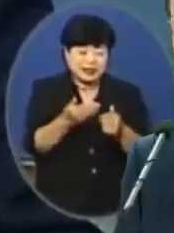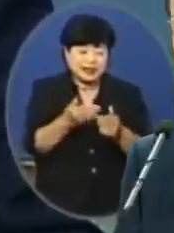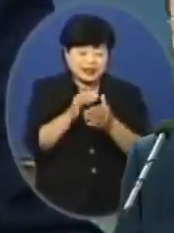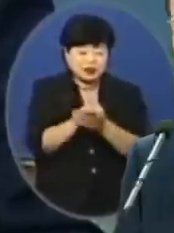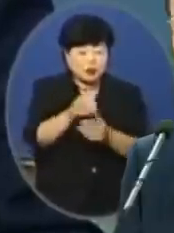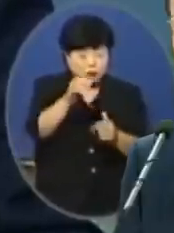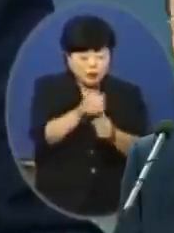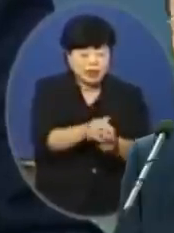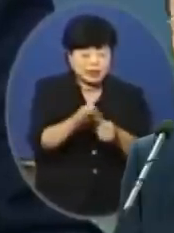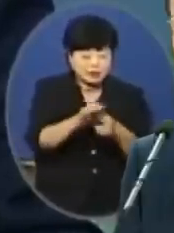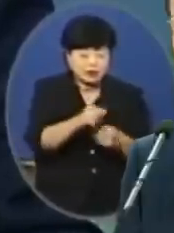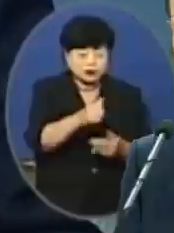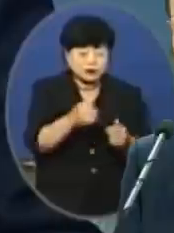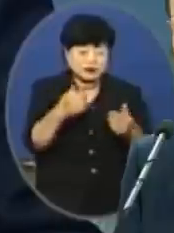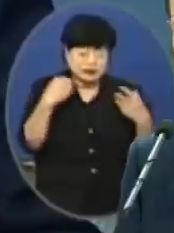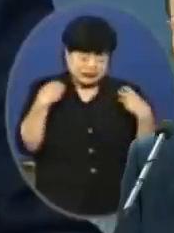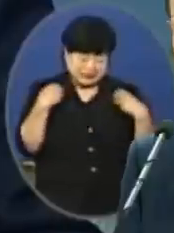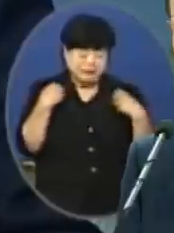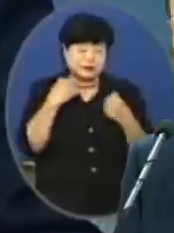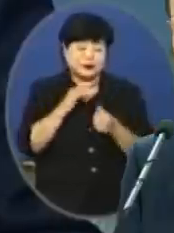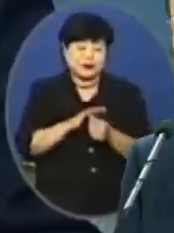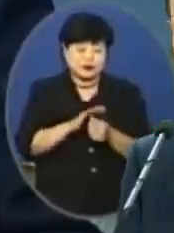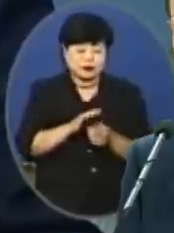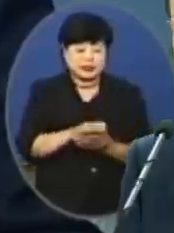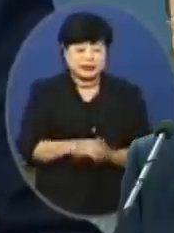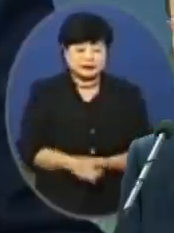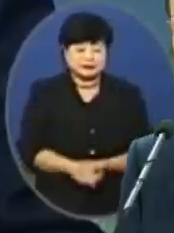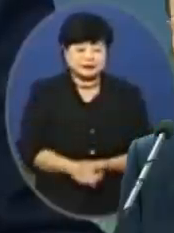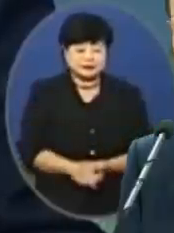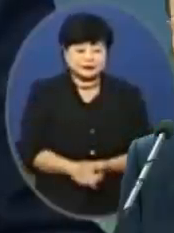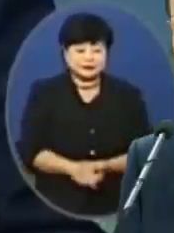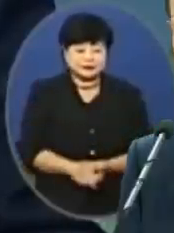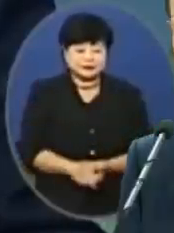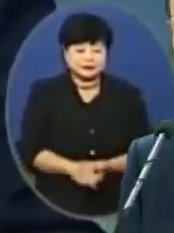기도하고 맡기면 주님이 책임져 주시는 것이니까.